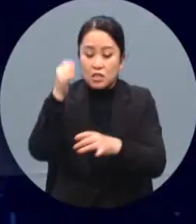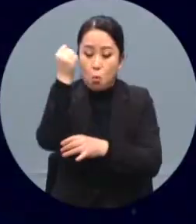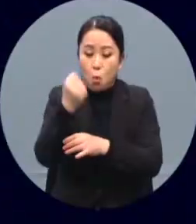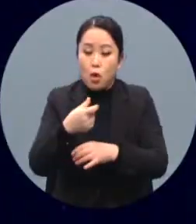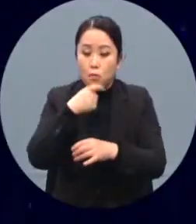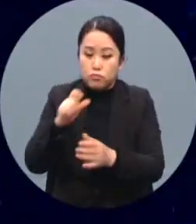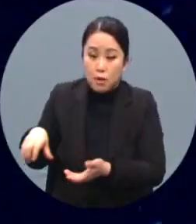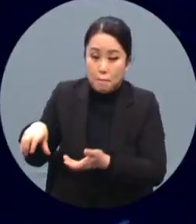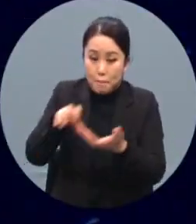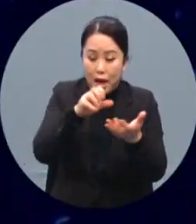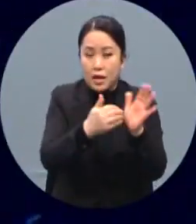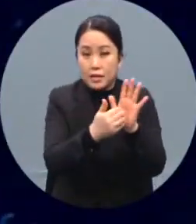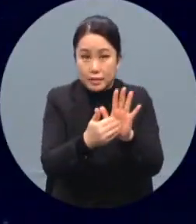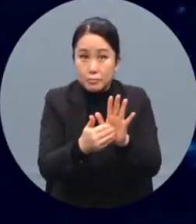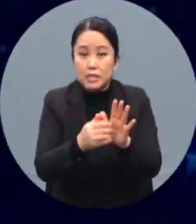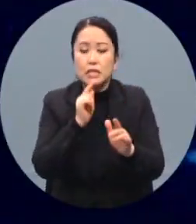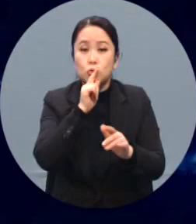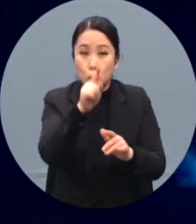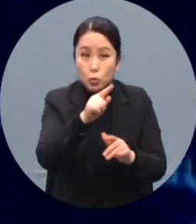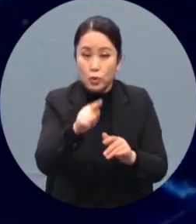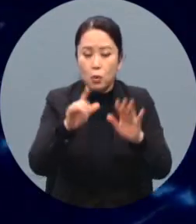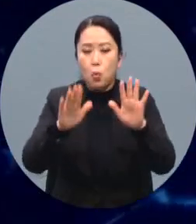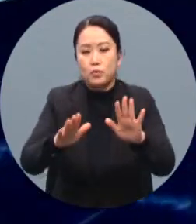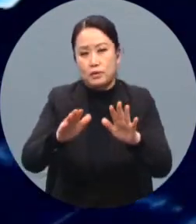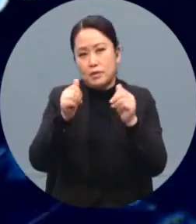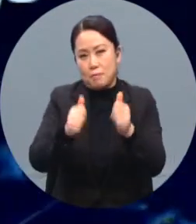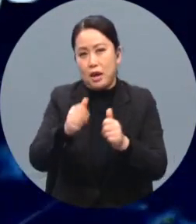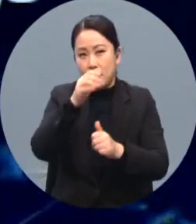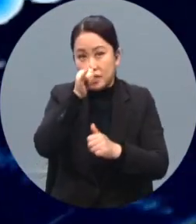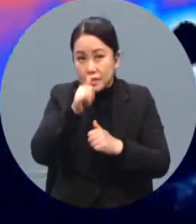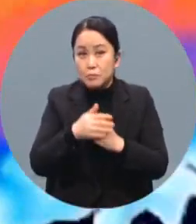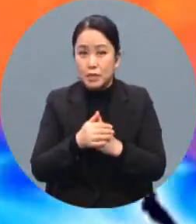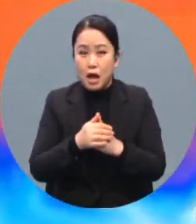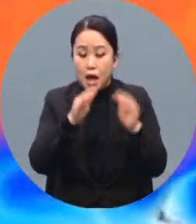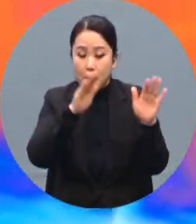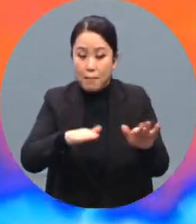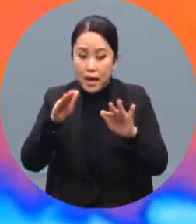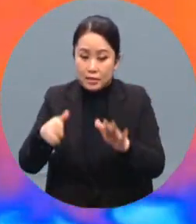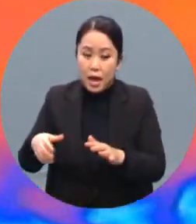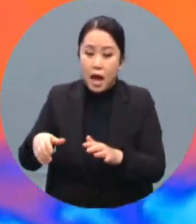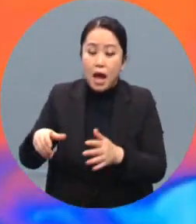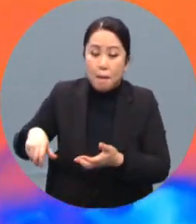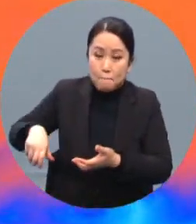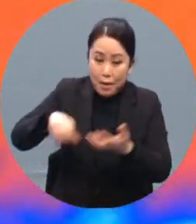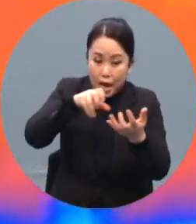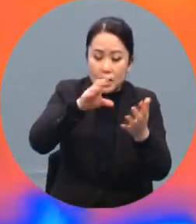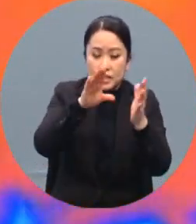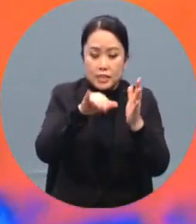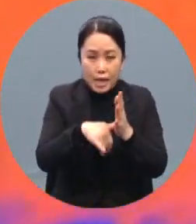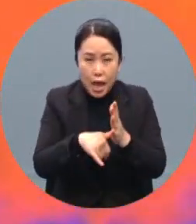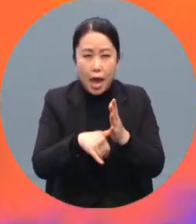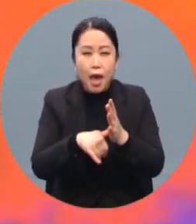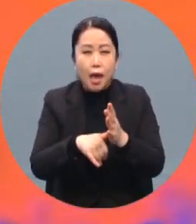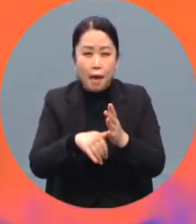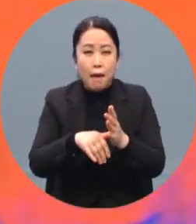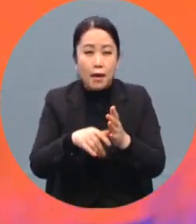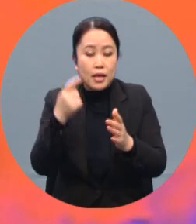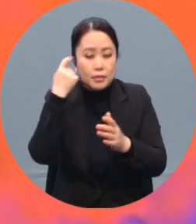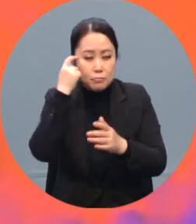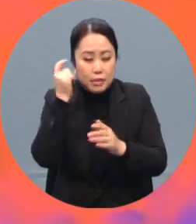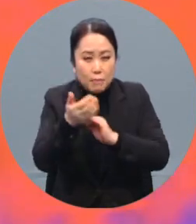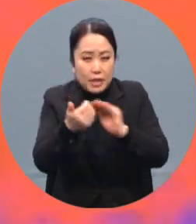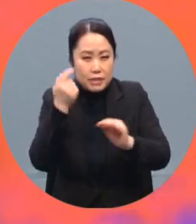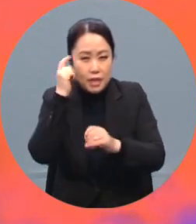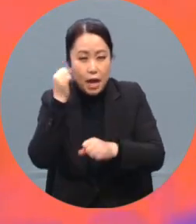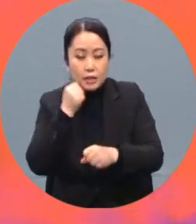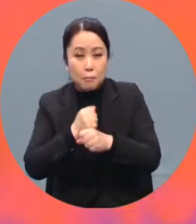진행됐습니다. 시민단체는 후쿠시마 원전 오염수를 바다에 방류한 상황을 예측해 만든 해외 연구자료를 바탕으로